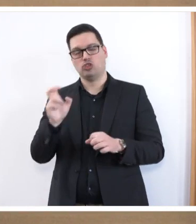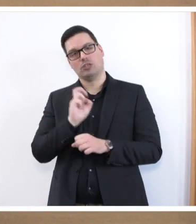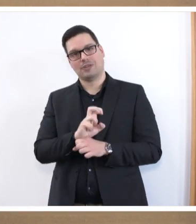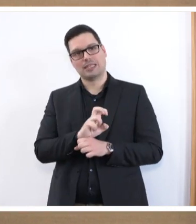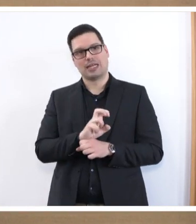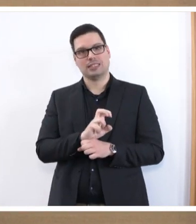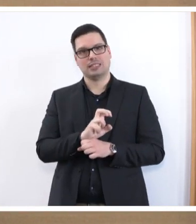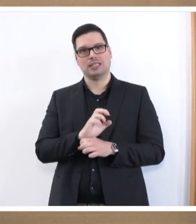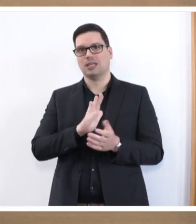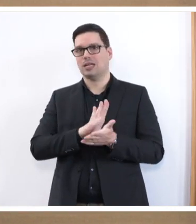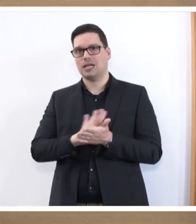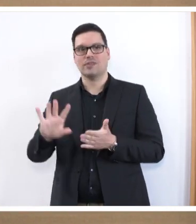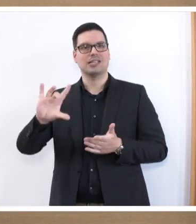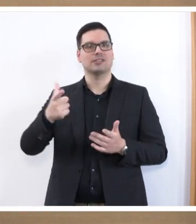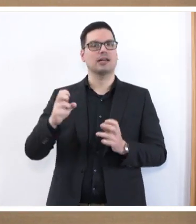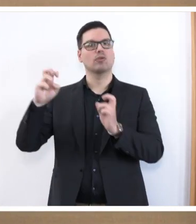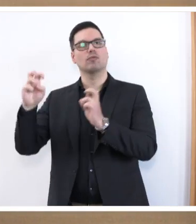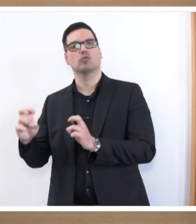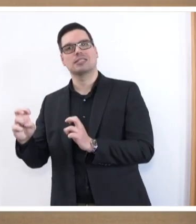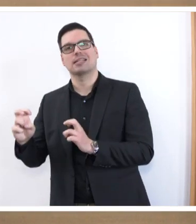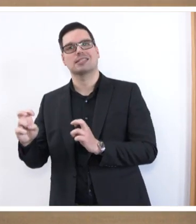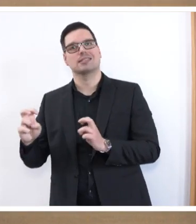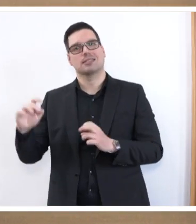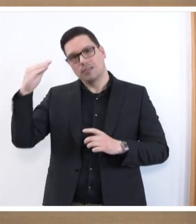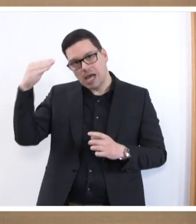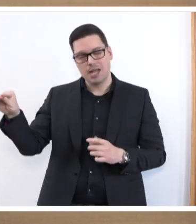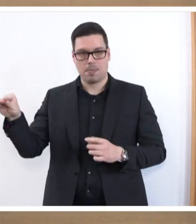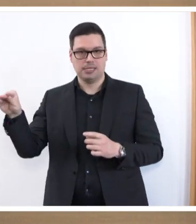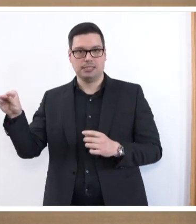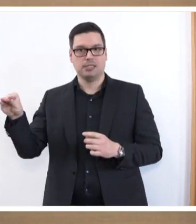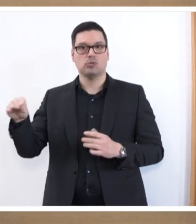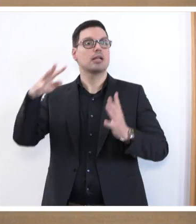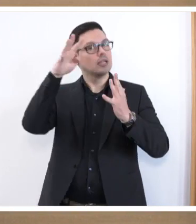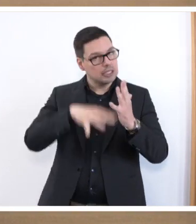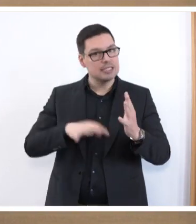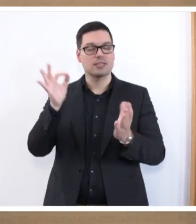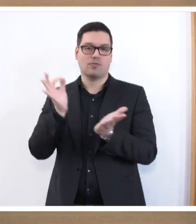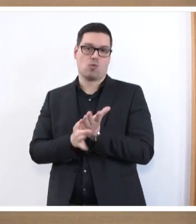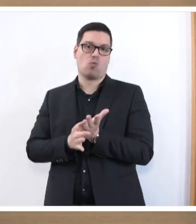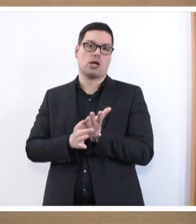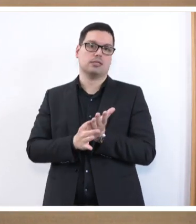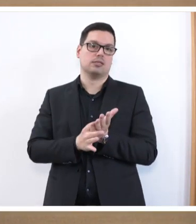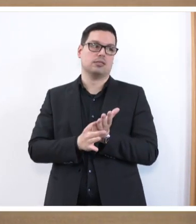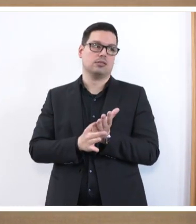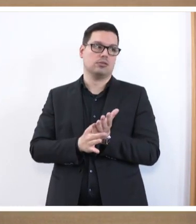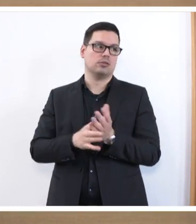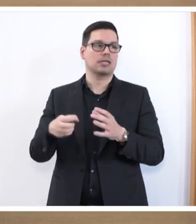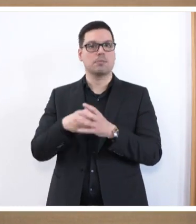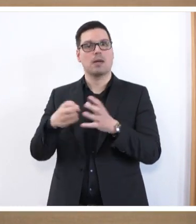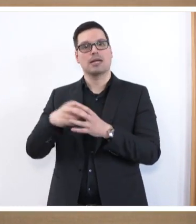sind, einfach einen Zweitwohnsitz rechtzeitig anmelden und so eine Liste für den Orts- oder auch den Gemeinderat